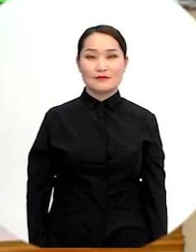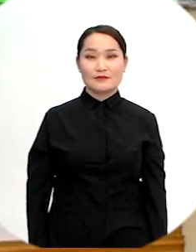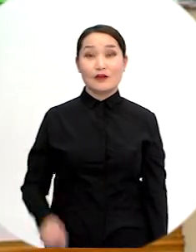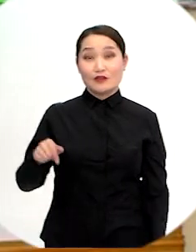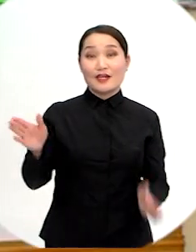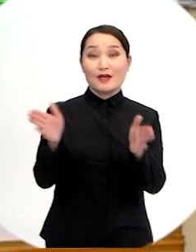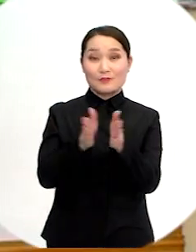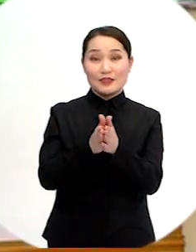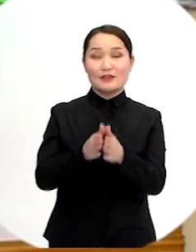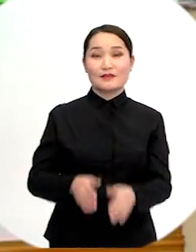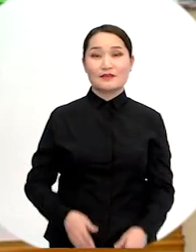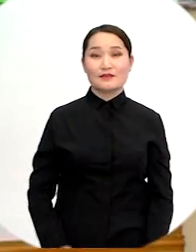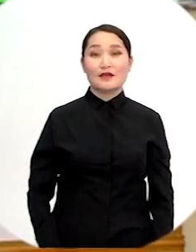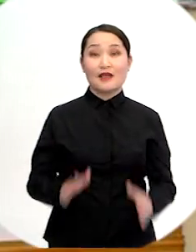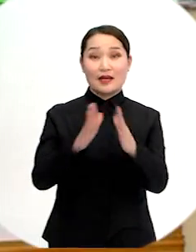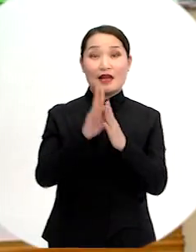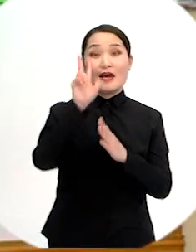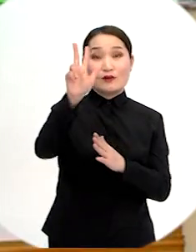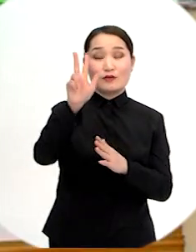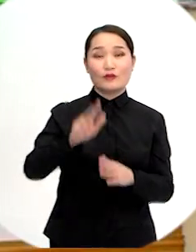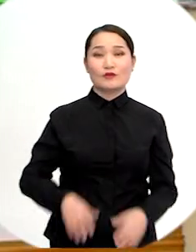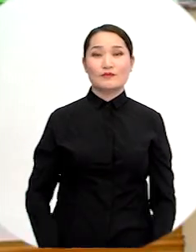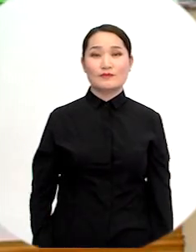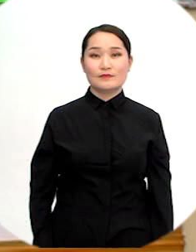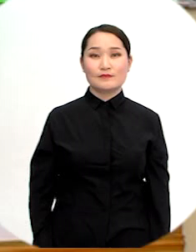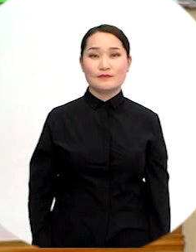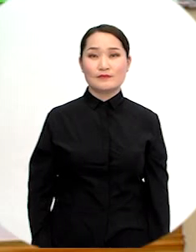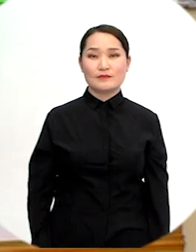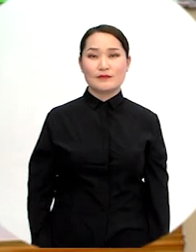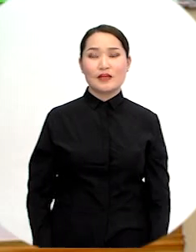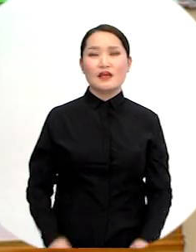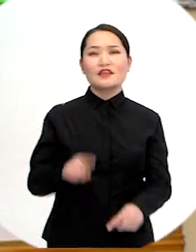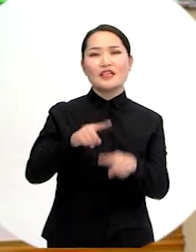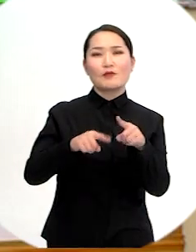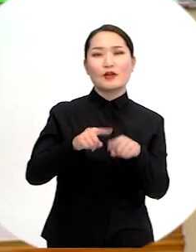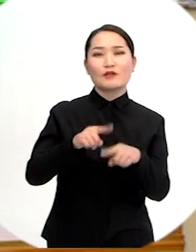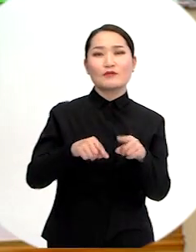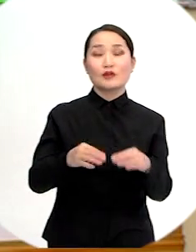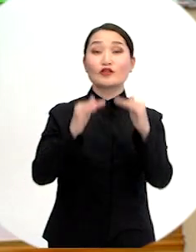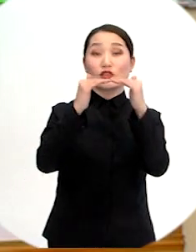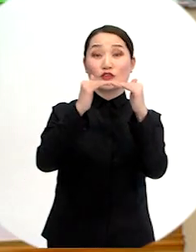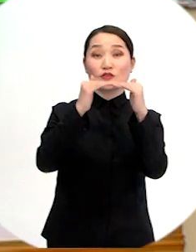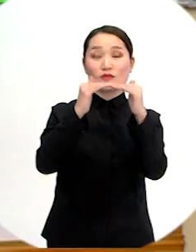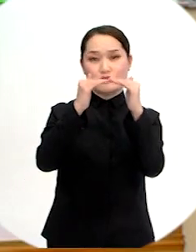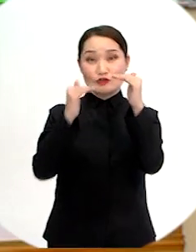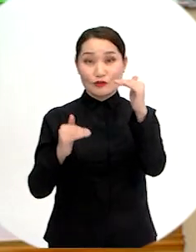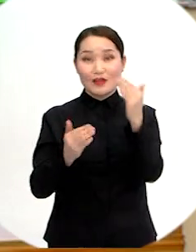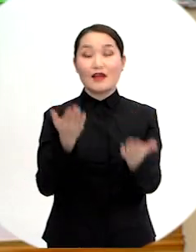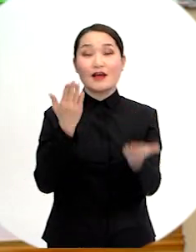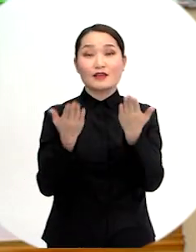Одоо тэгвэл хүүхдүүд ээ. 13. 13 ямар тоо юм болоо? Бид